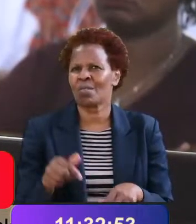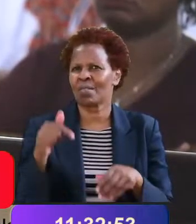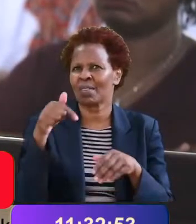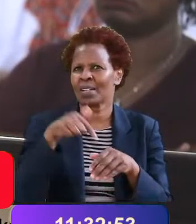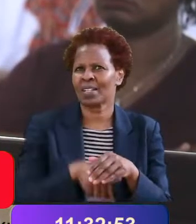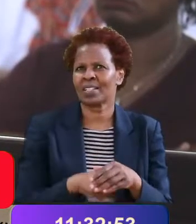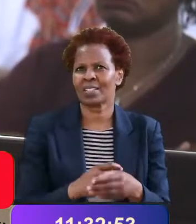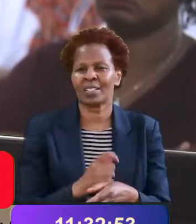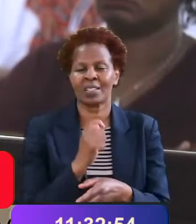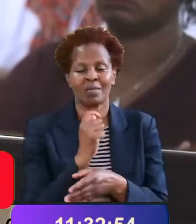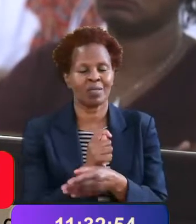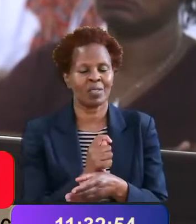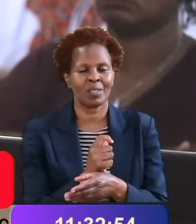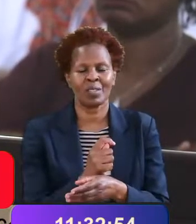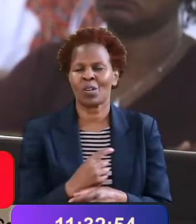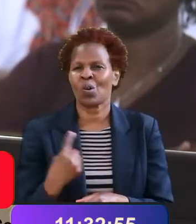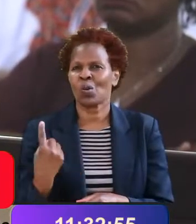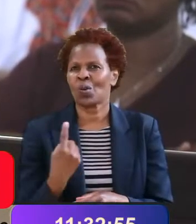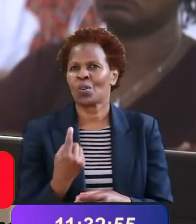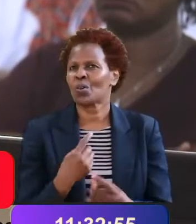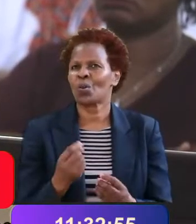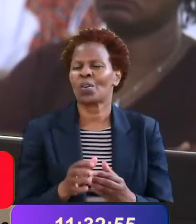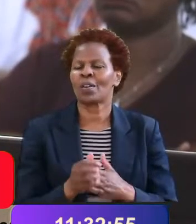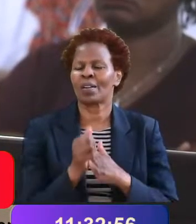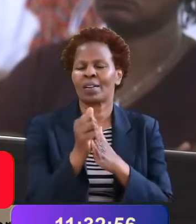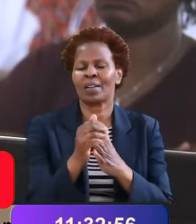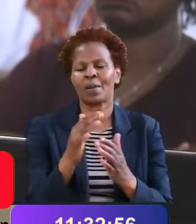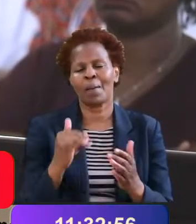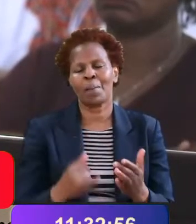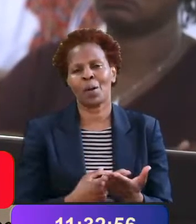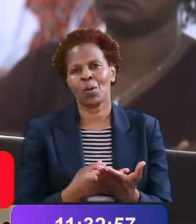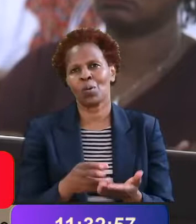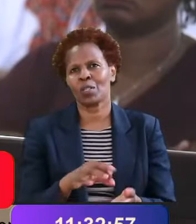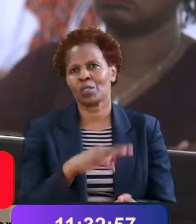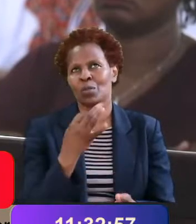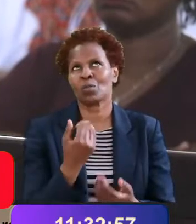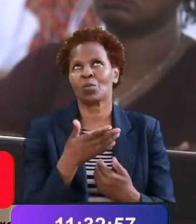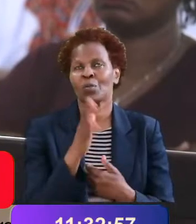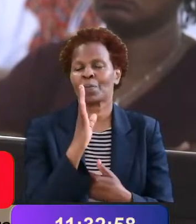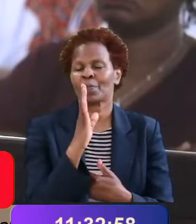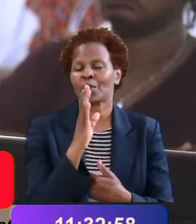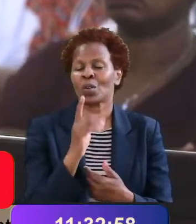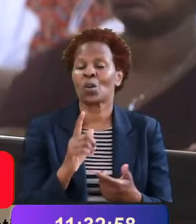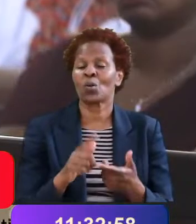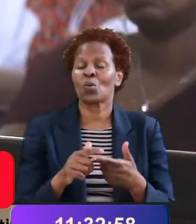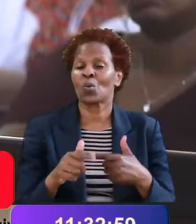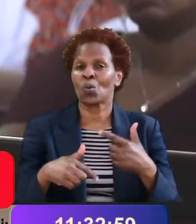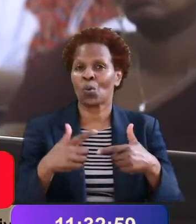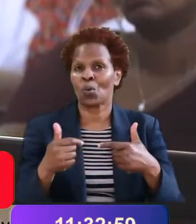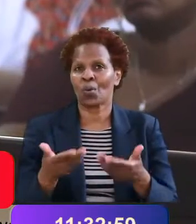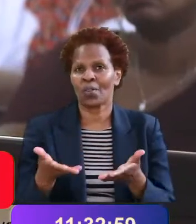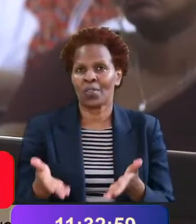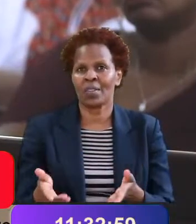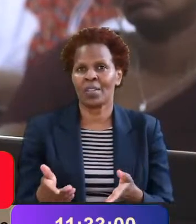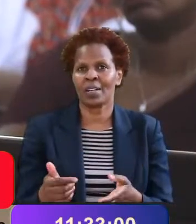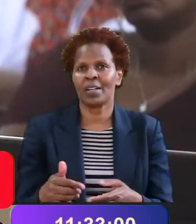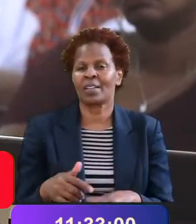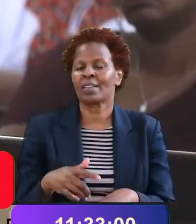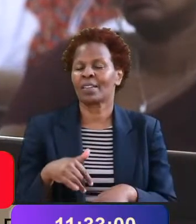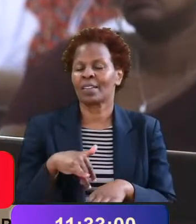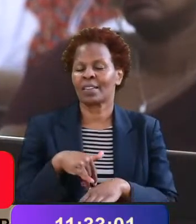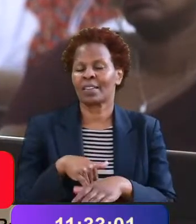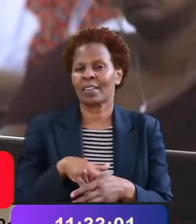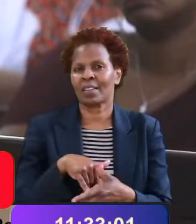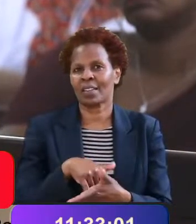Yeye aliongozwa na Roho Mtakatifu wa Mungu kwenda kule kwa hekalu wakati ule,